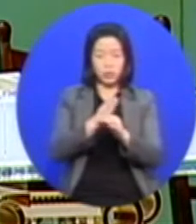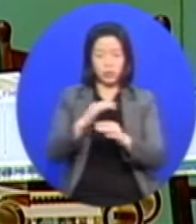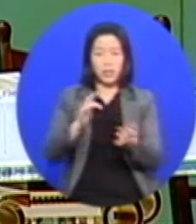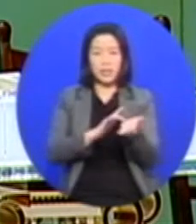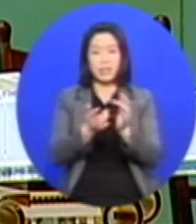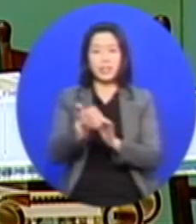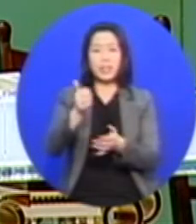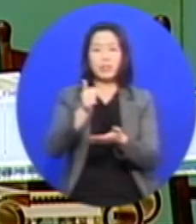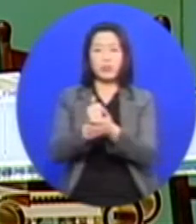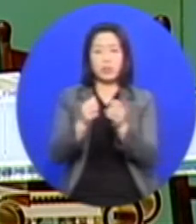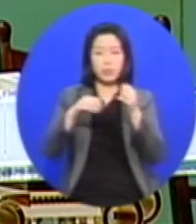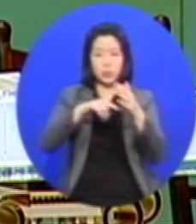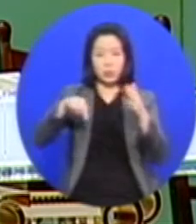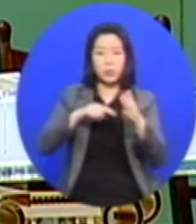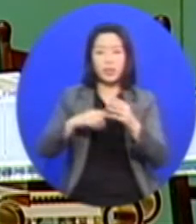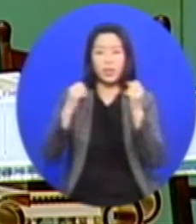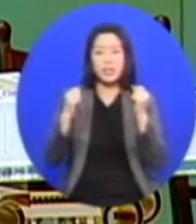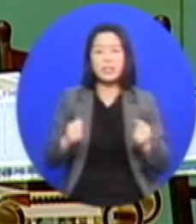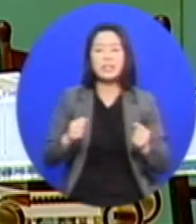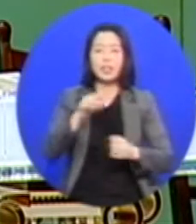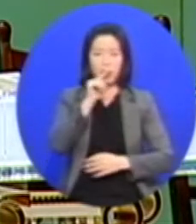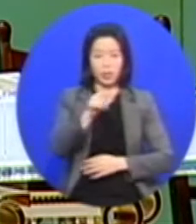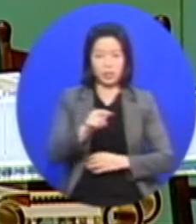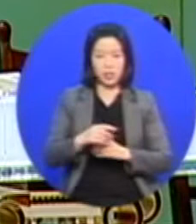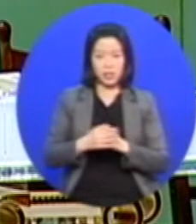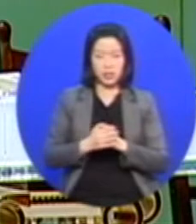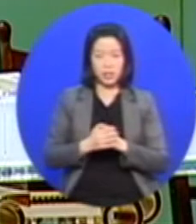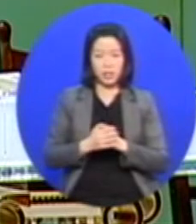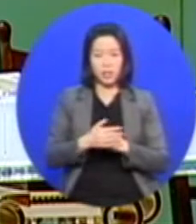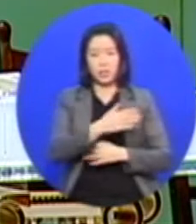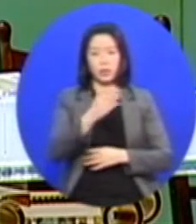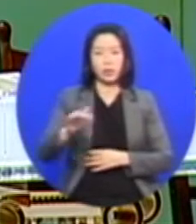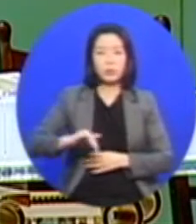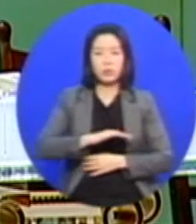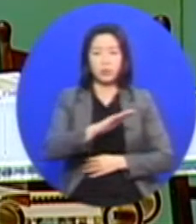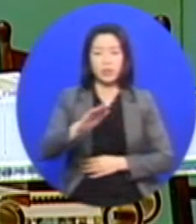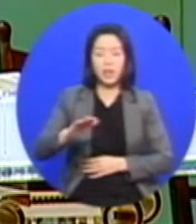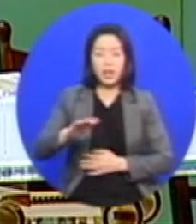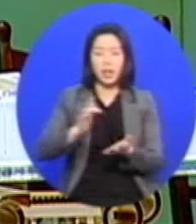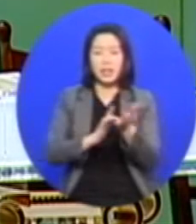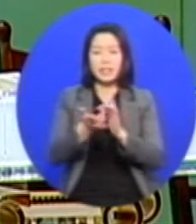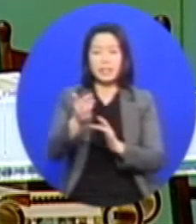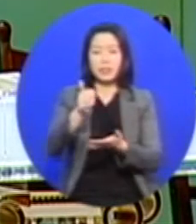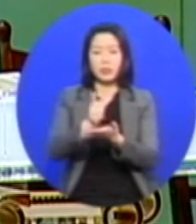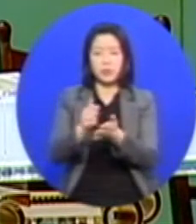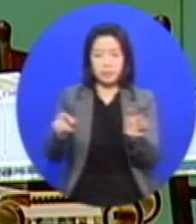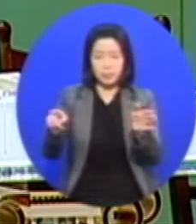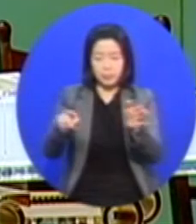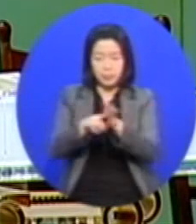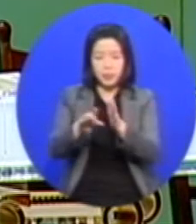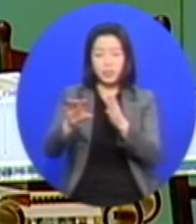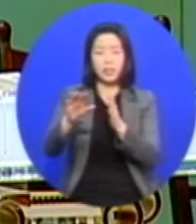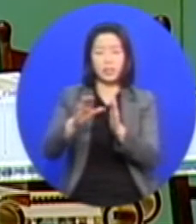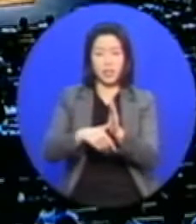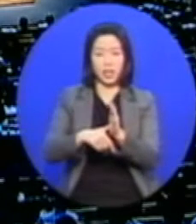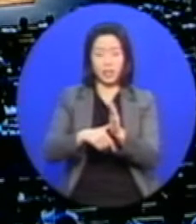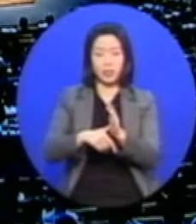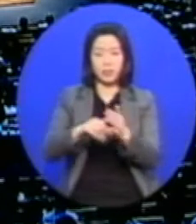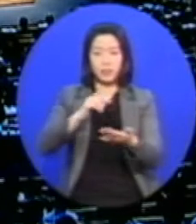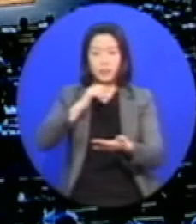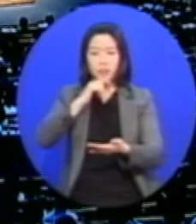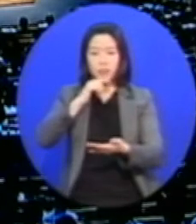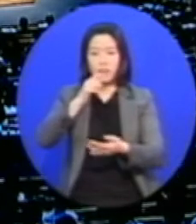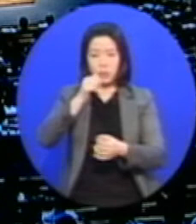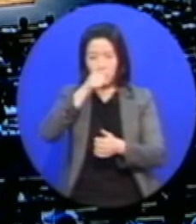안에 있으 다는 거에요 여러분 우리가 예수님을 믿을 때 속주의 교리를 믿는